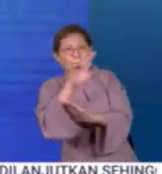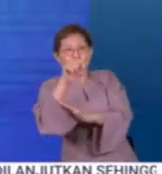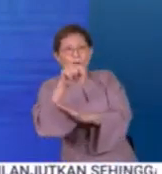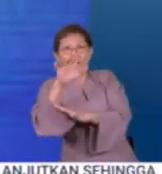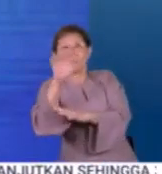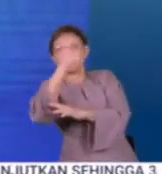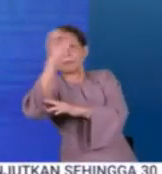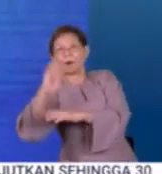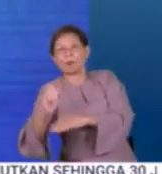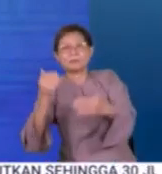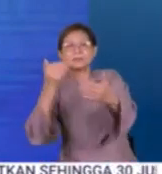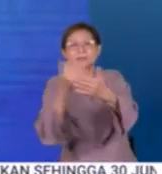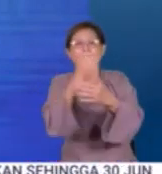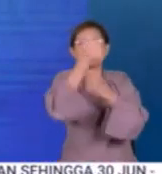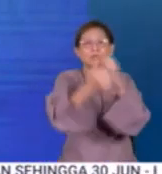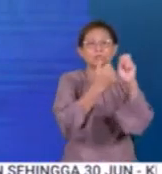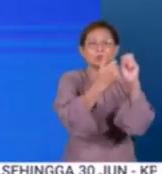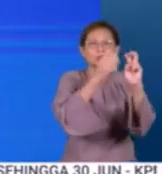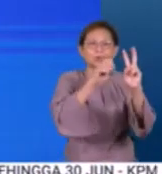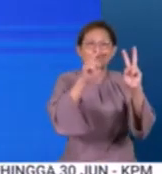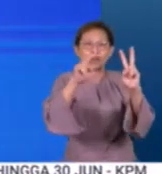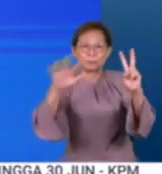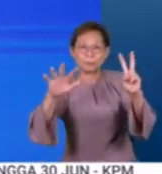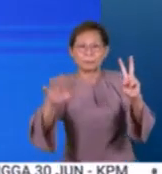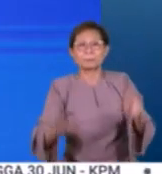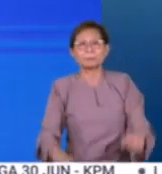kepulauan 500 menjelang 2025